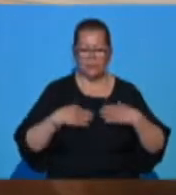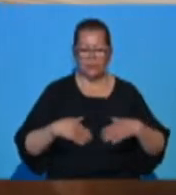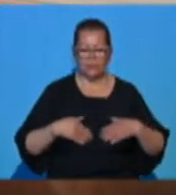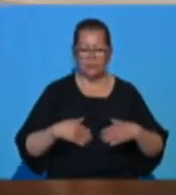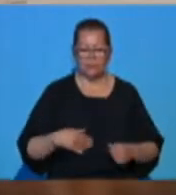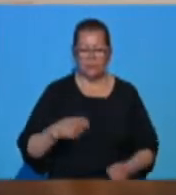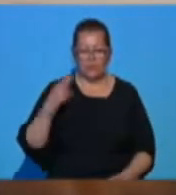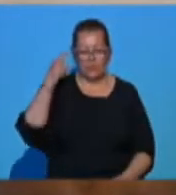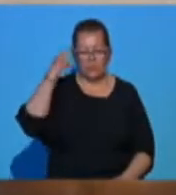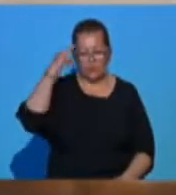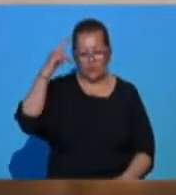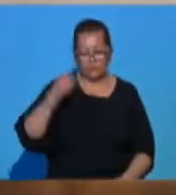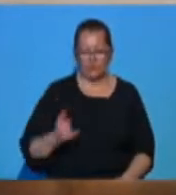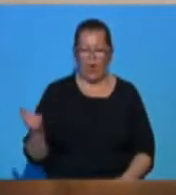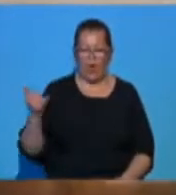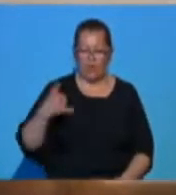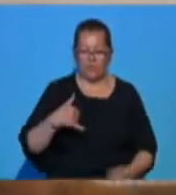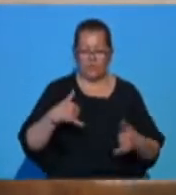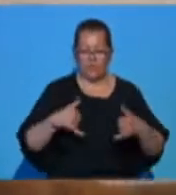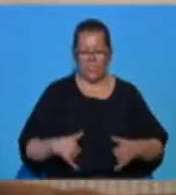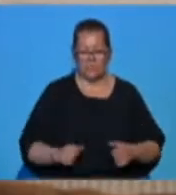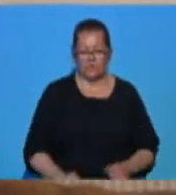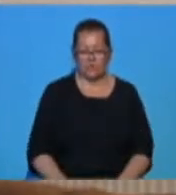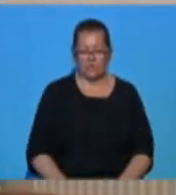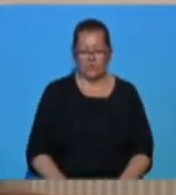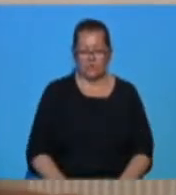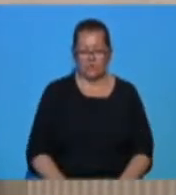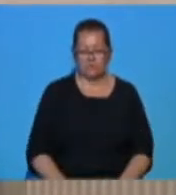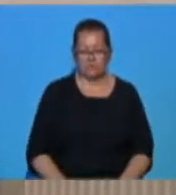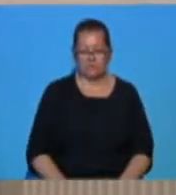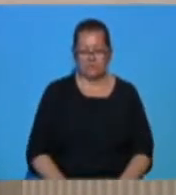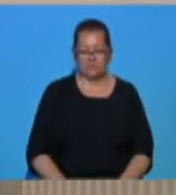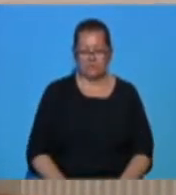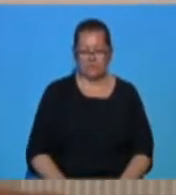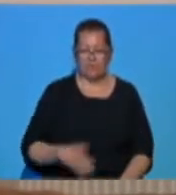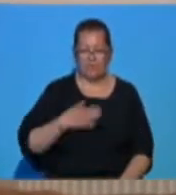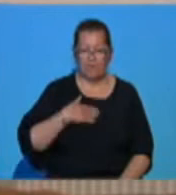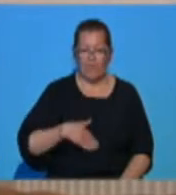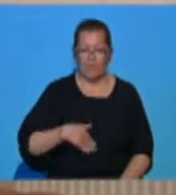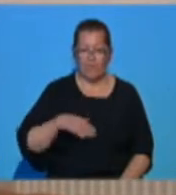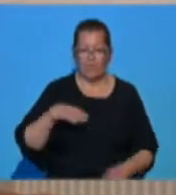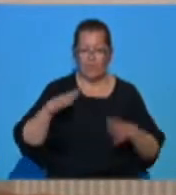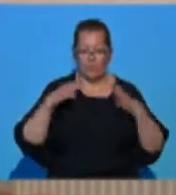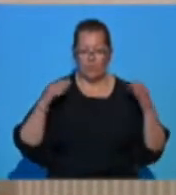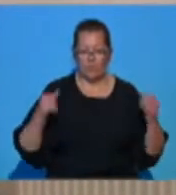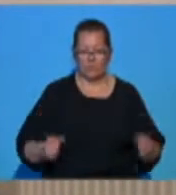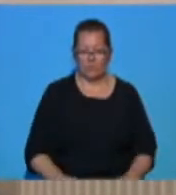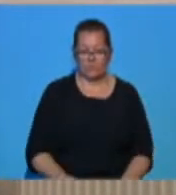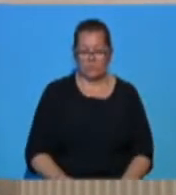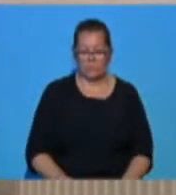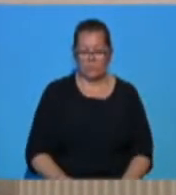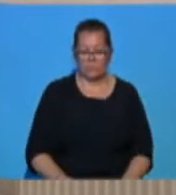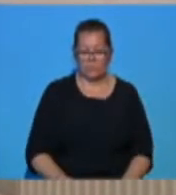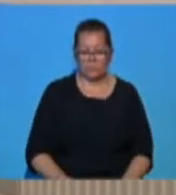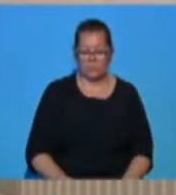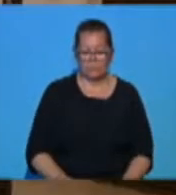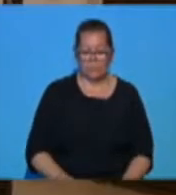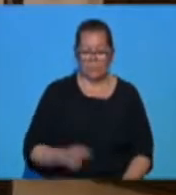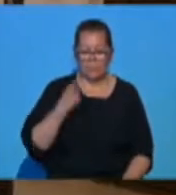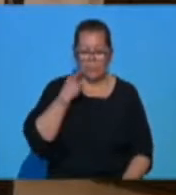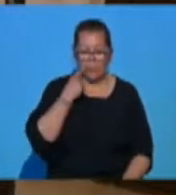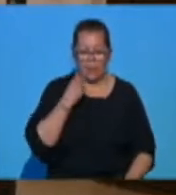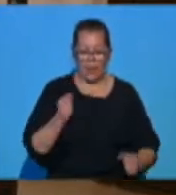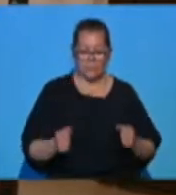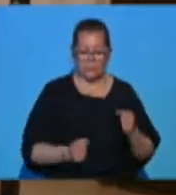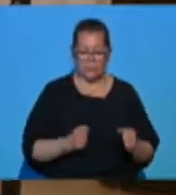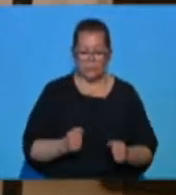știu, am încercat, adică am avut eu un talent de-al meu și m-am dus când eram mică la dans și am văzut că mi-a